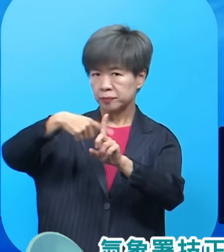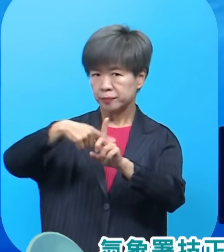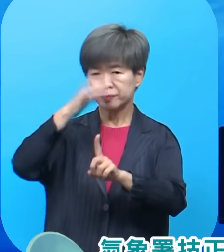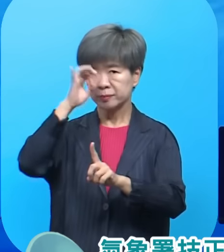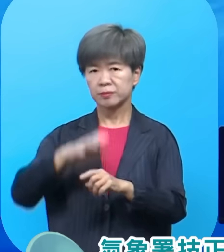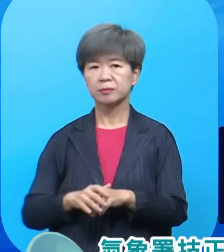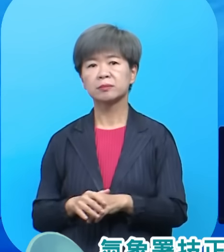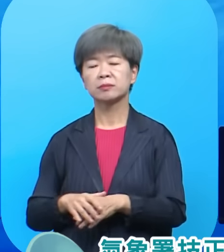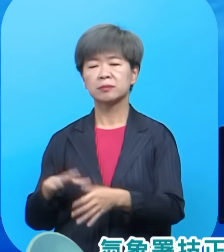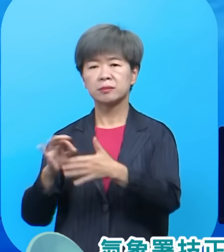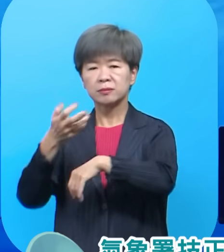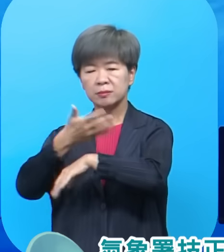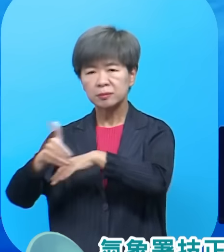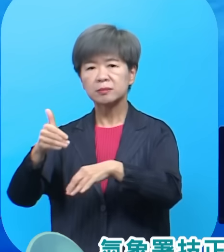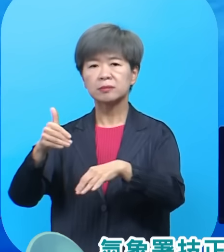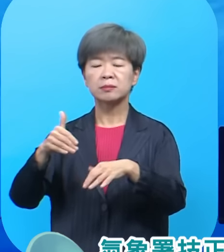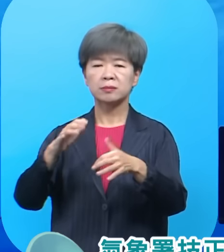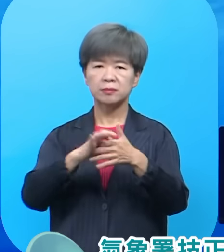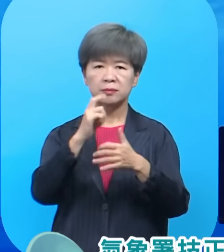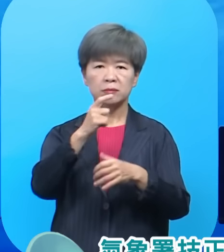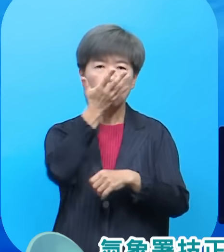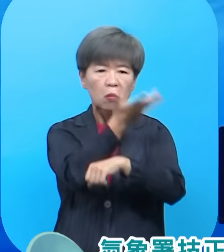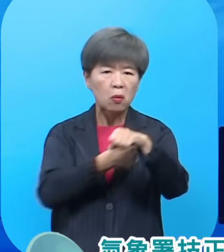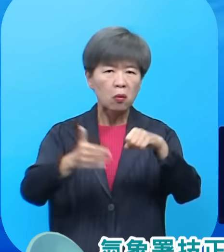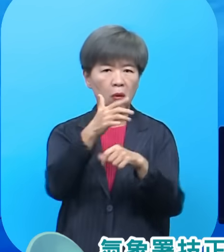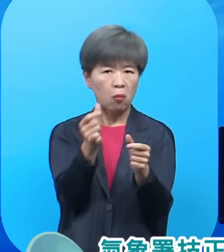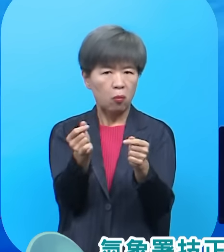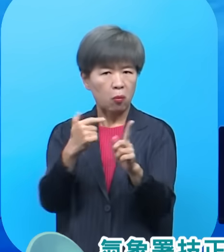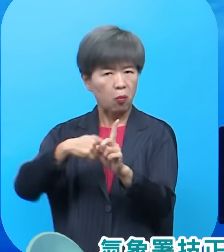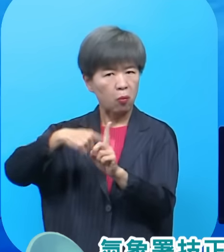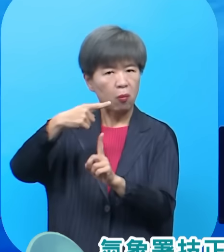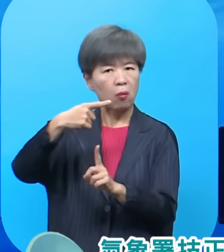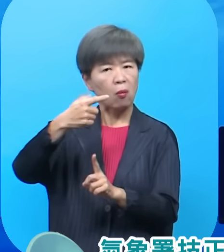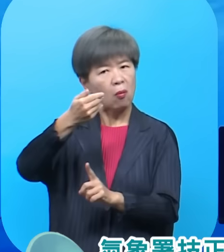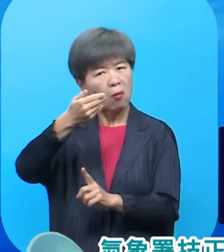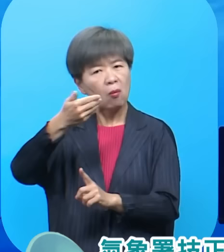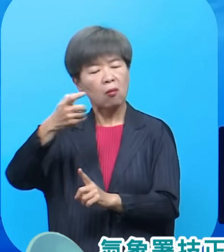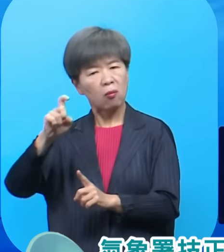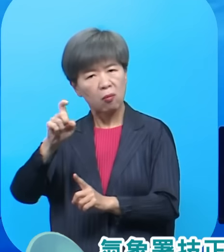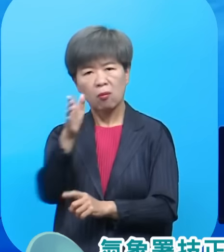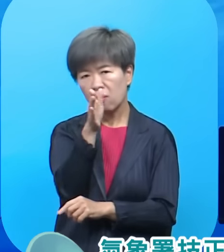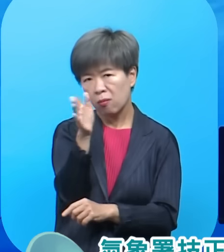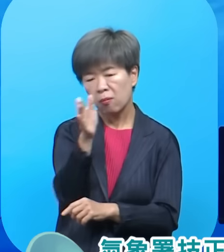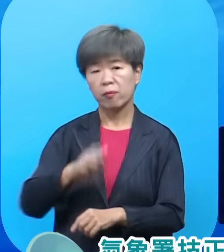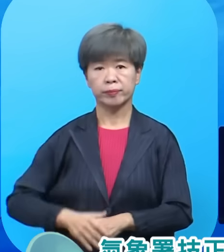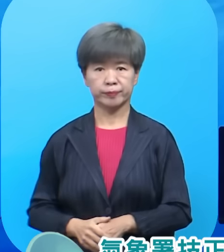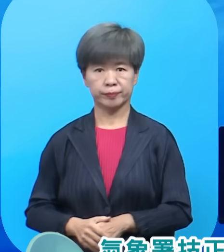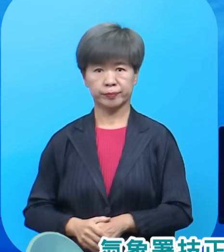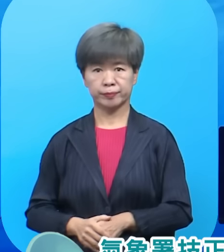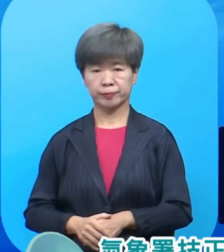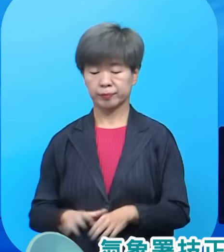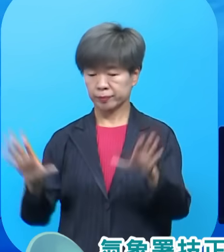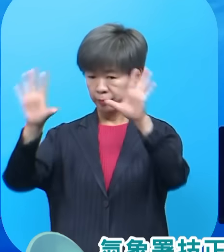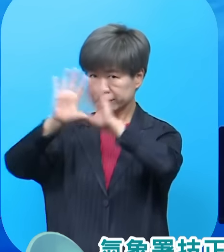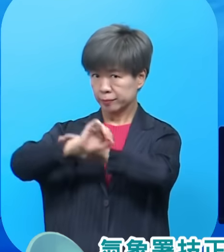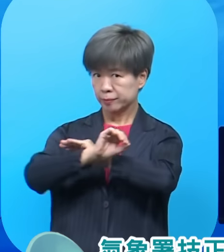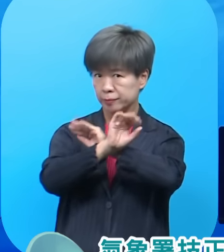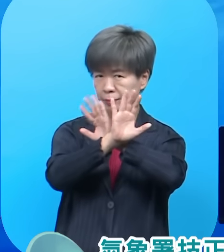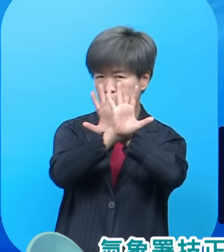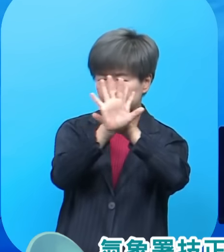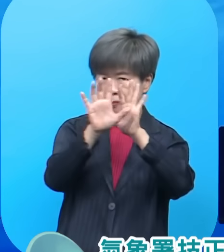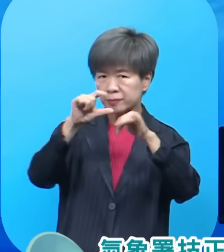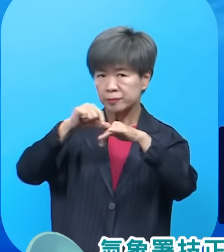连江以及澎湖的强阵风稍微增强到9到10级。今天晚上到深夜，金门也